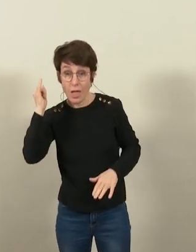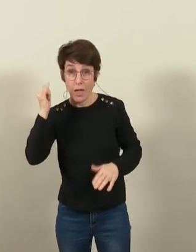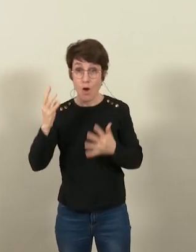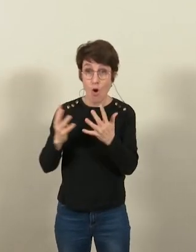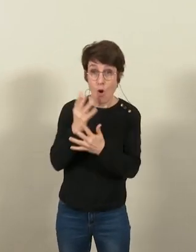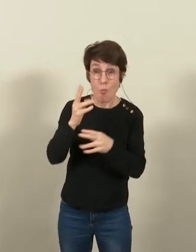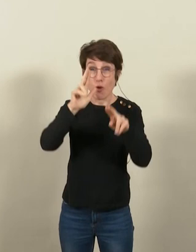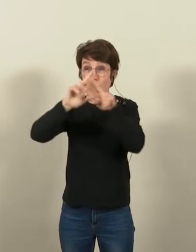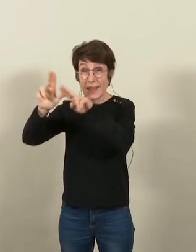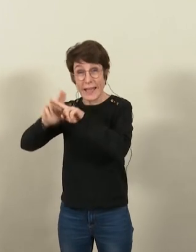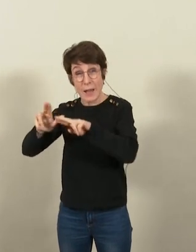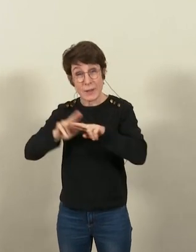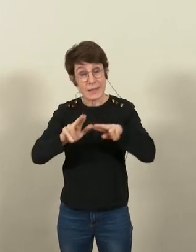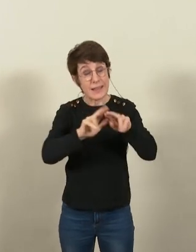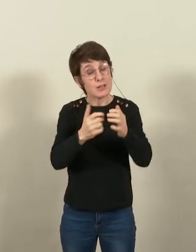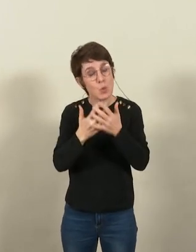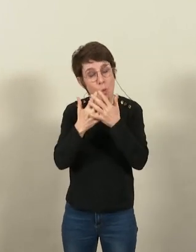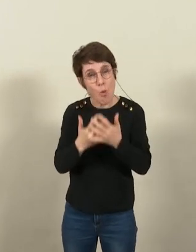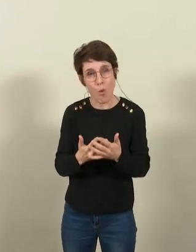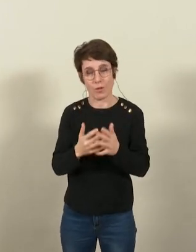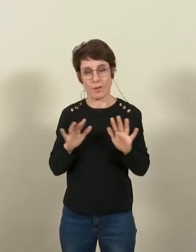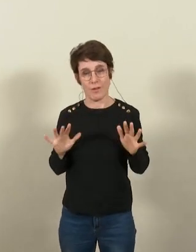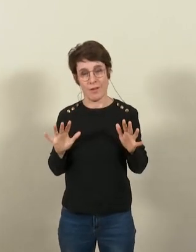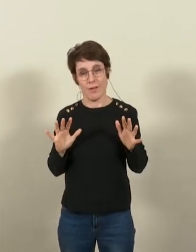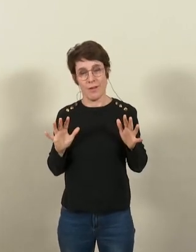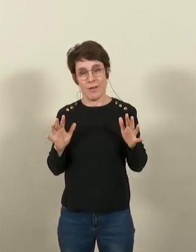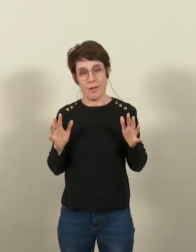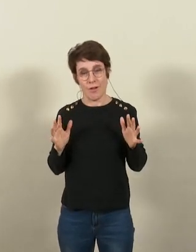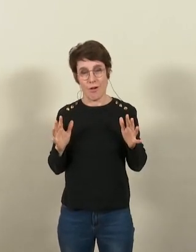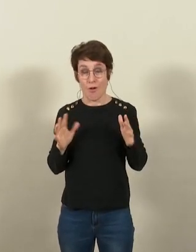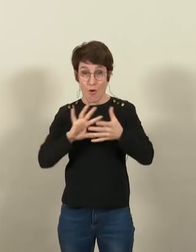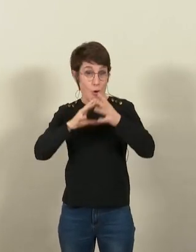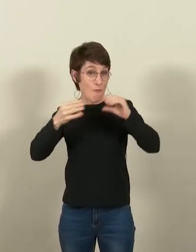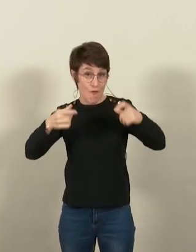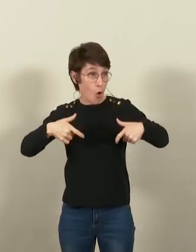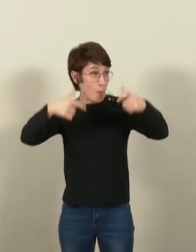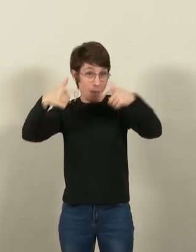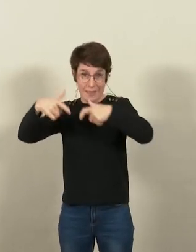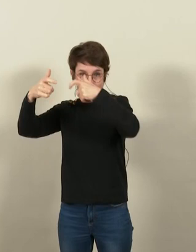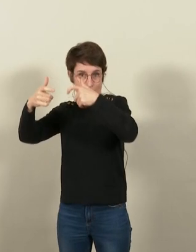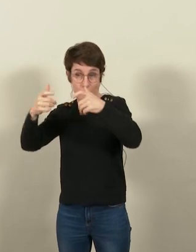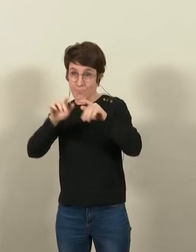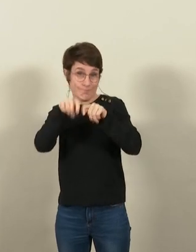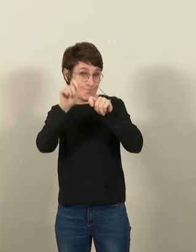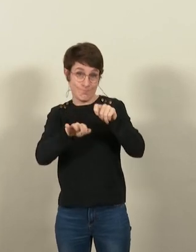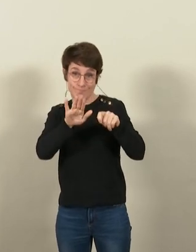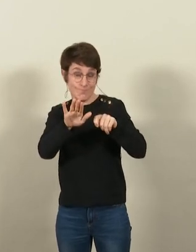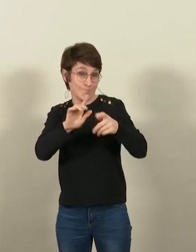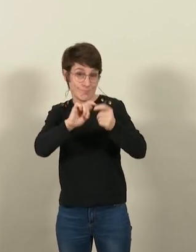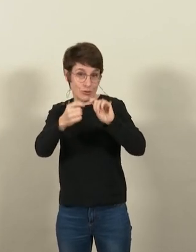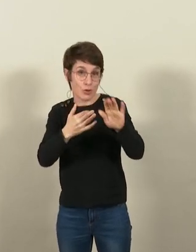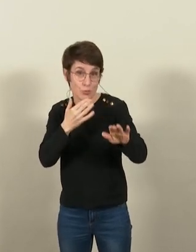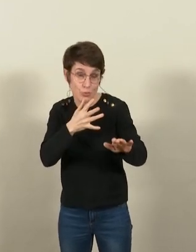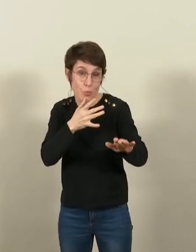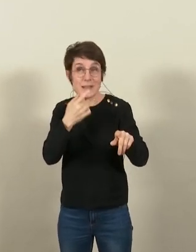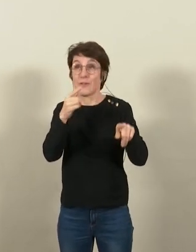réhabilitation très lourde dont les les formes urbaines quand même conditionne beaucoup le résultat final qui qui est moins